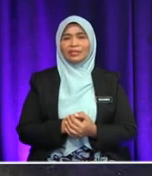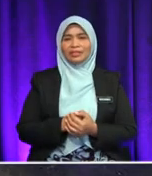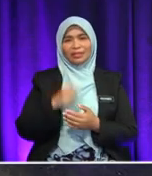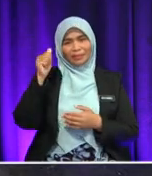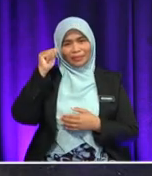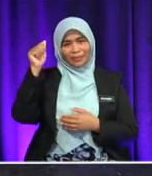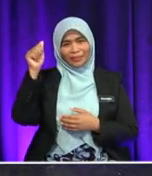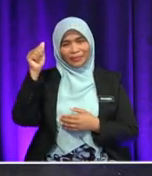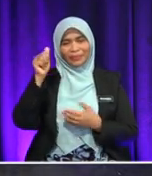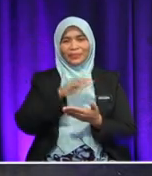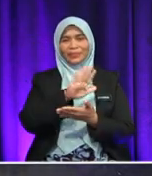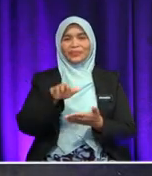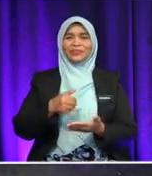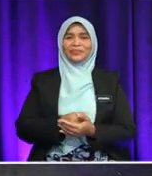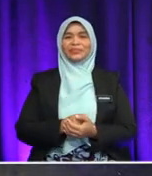Assalamualaikum